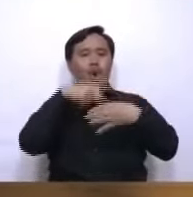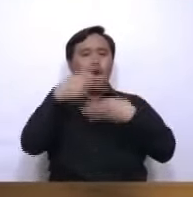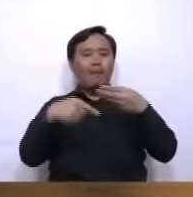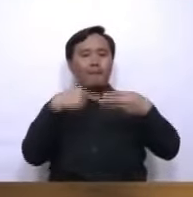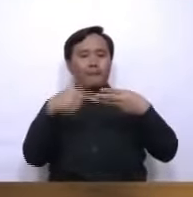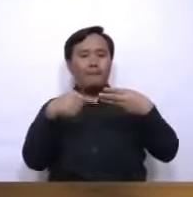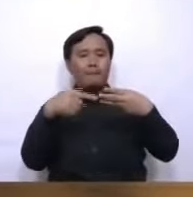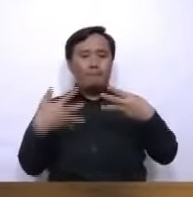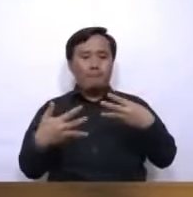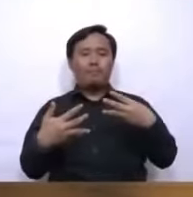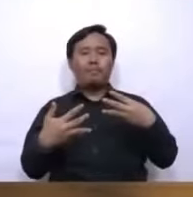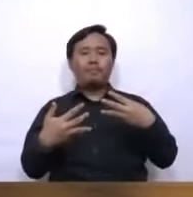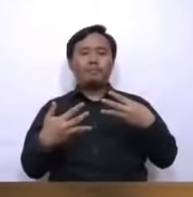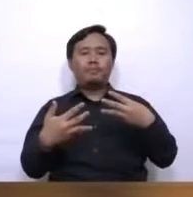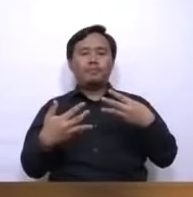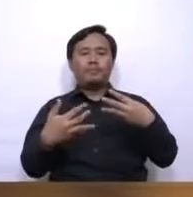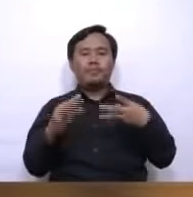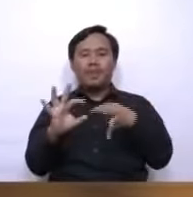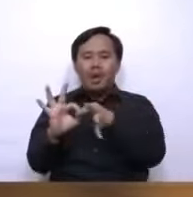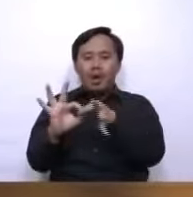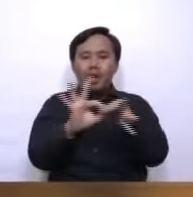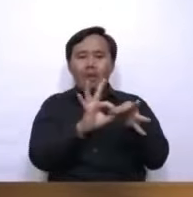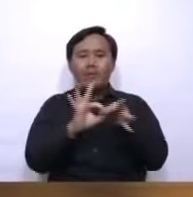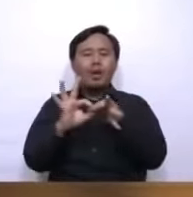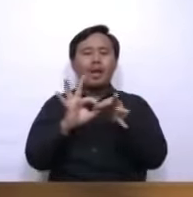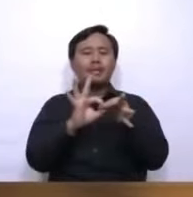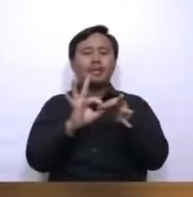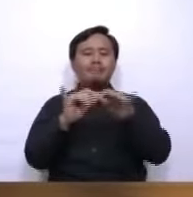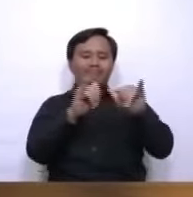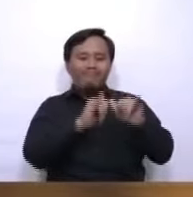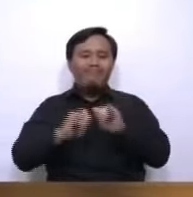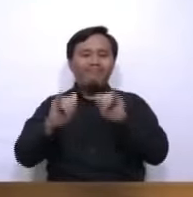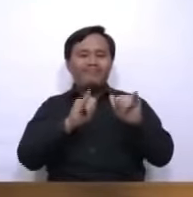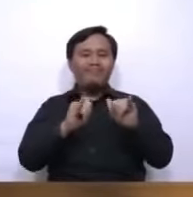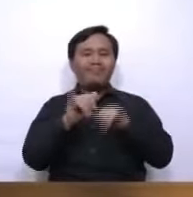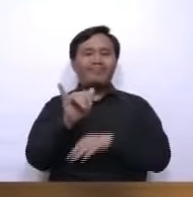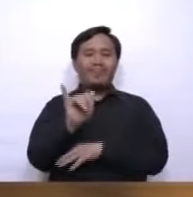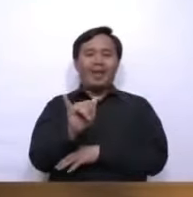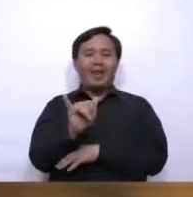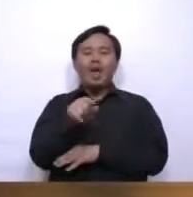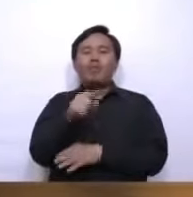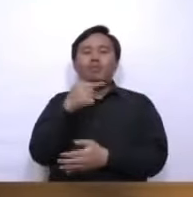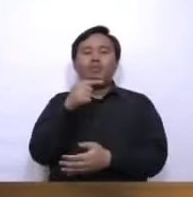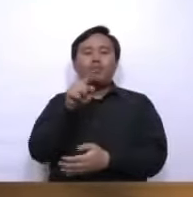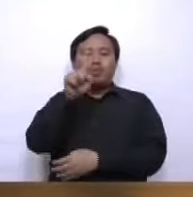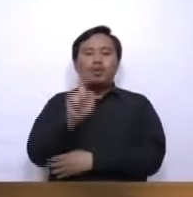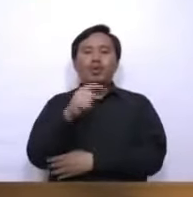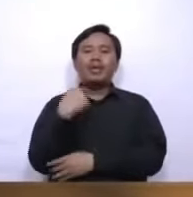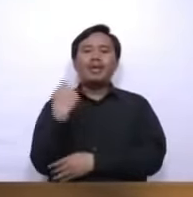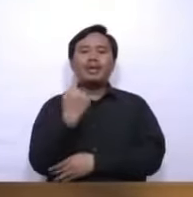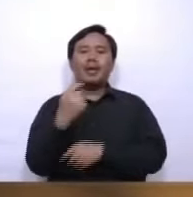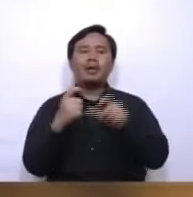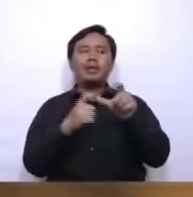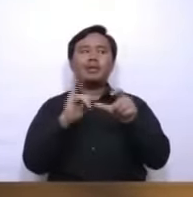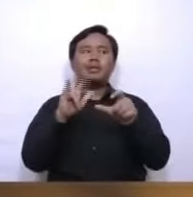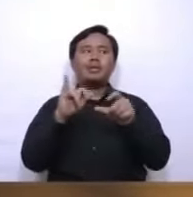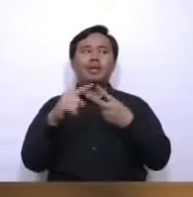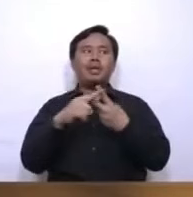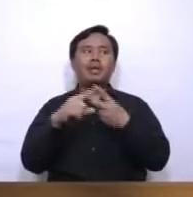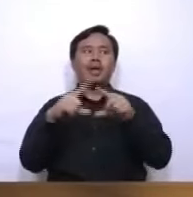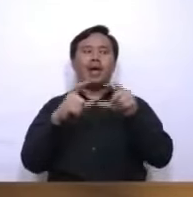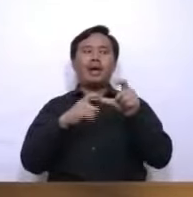tadi adalah pada kolaborasi dan kebersamaan di antara kita. Itulah perlunya kita harus sile asih, sile